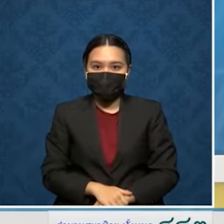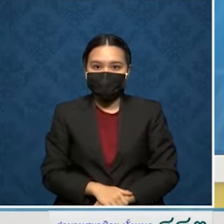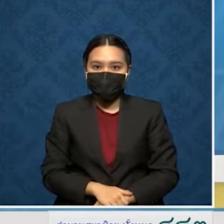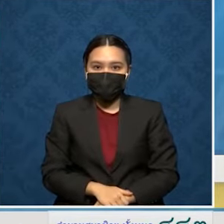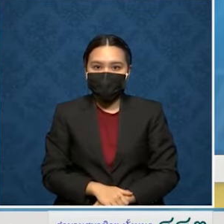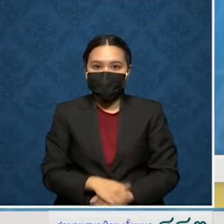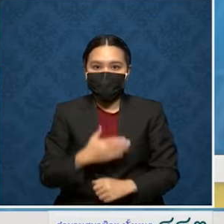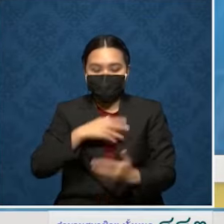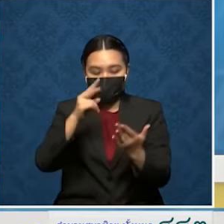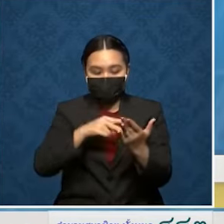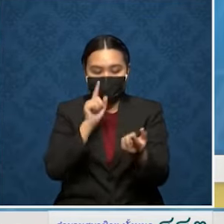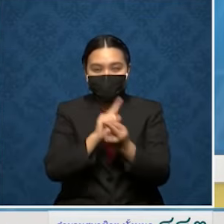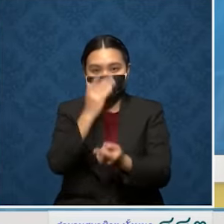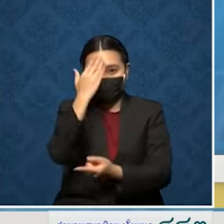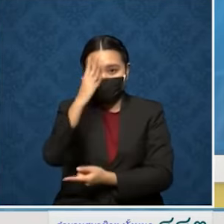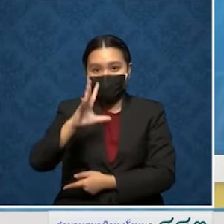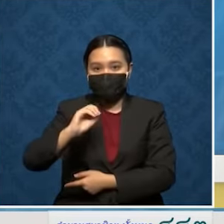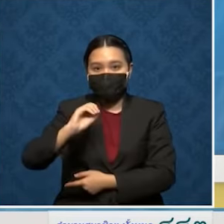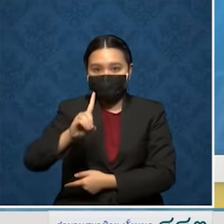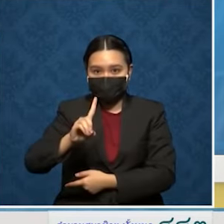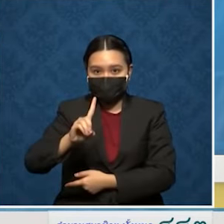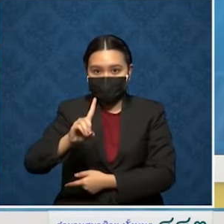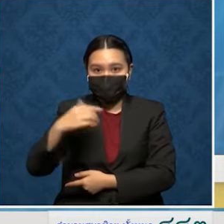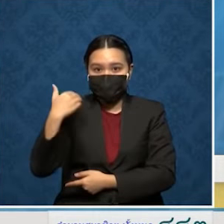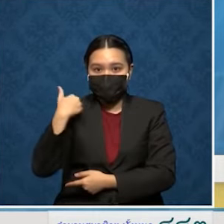น้าที่51นะครับจะเห็นว่า